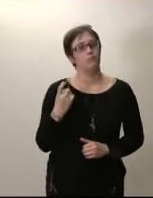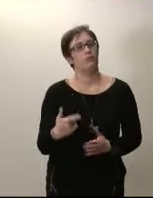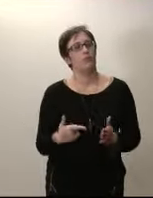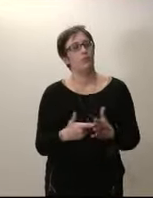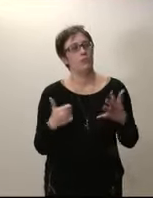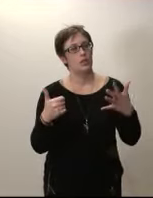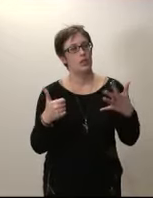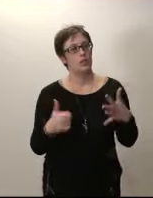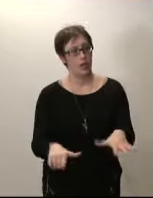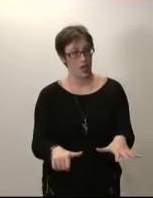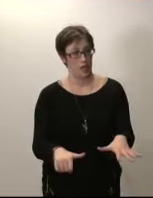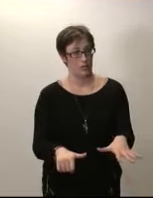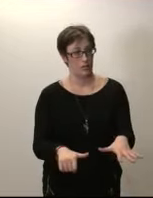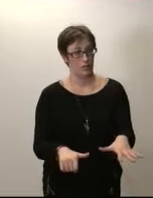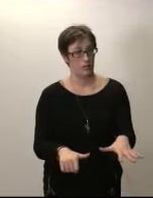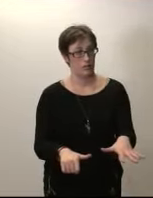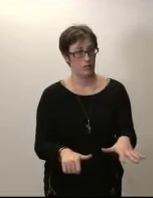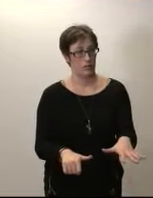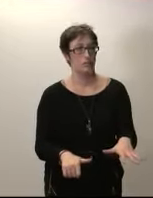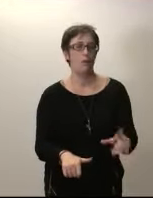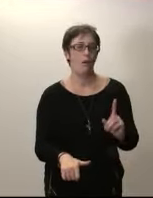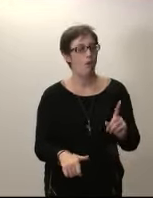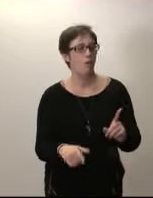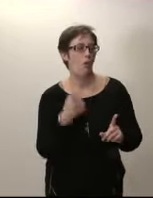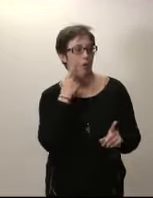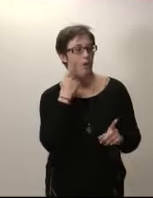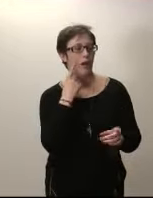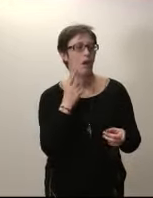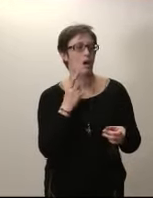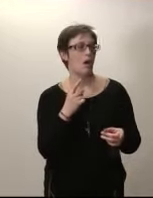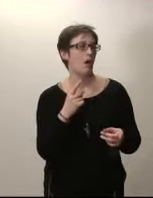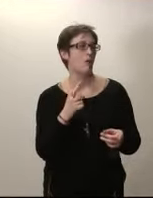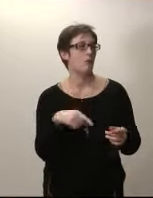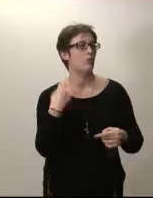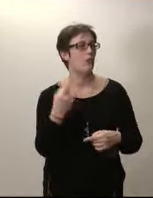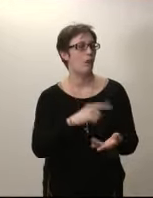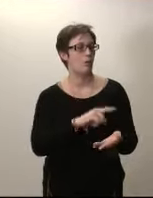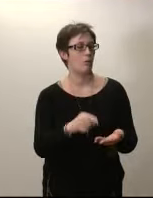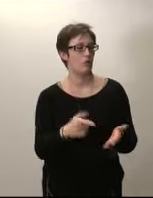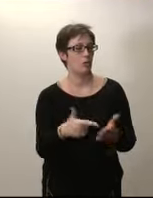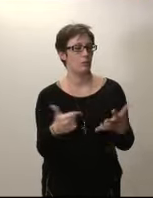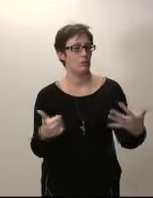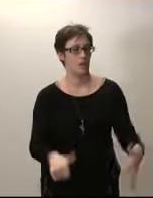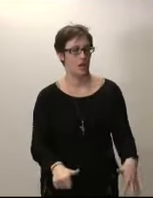je reviendrai dessus quand on reparlera du budget 2016, marque une rupture avec cette stratégie parce qu'on va voir